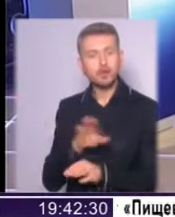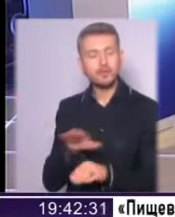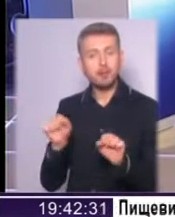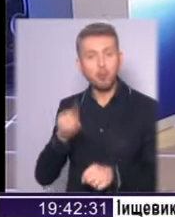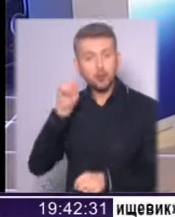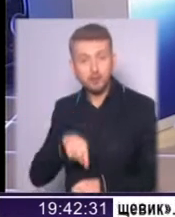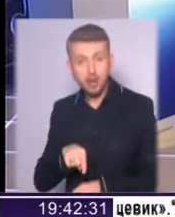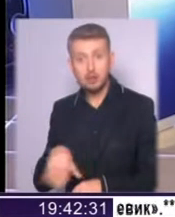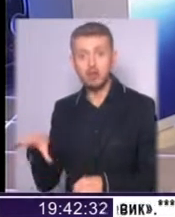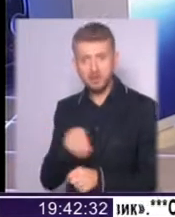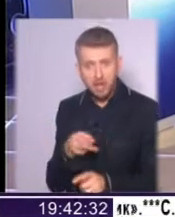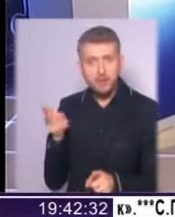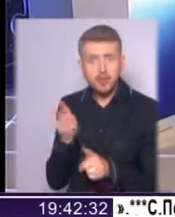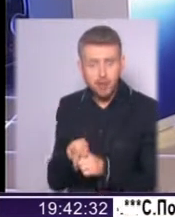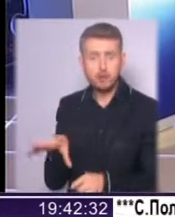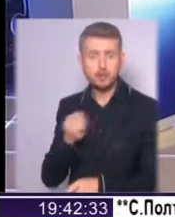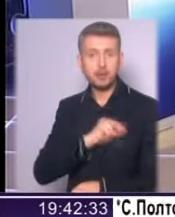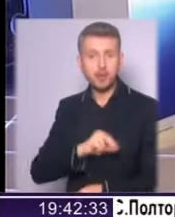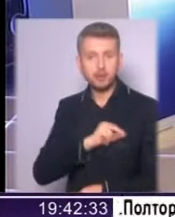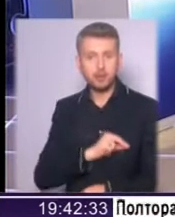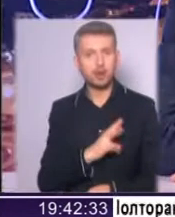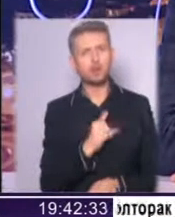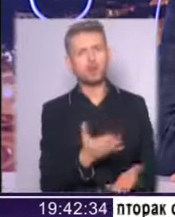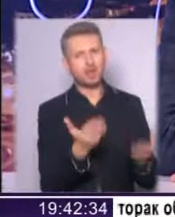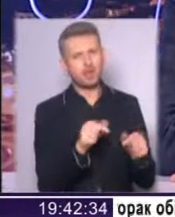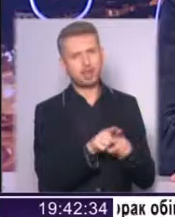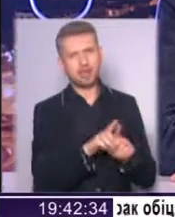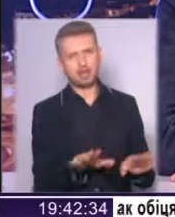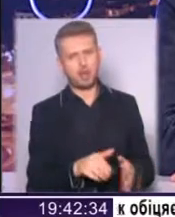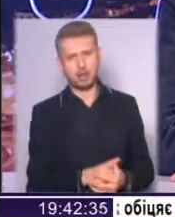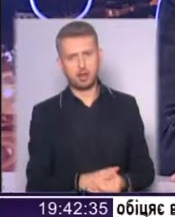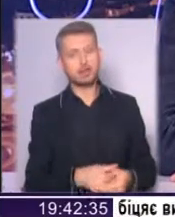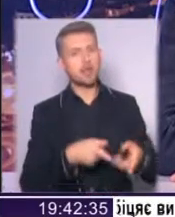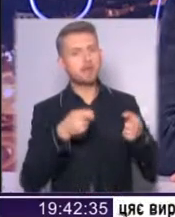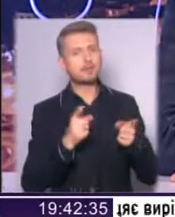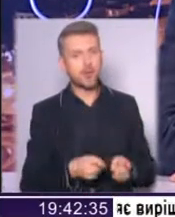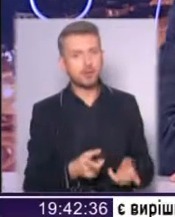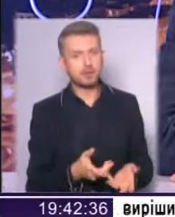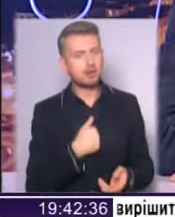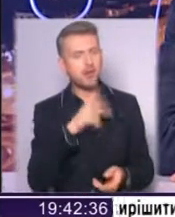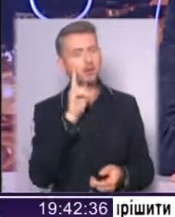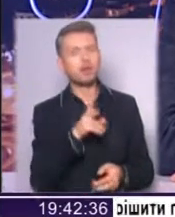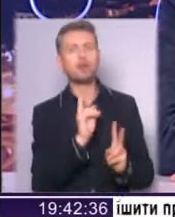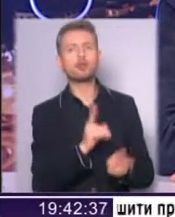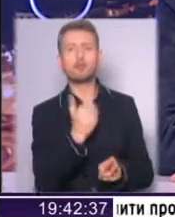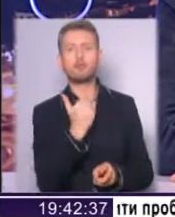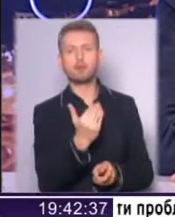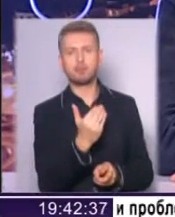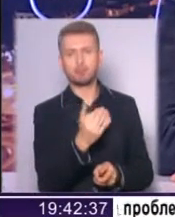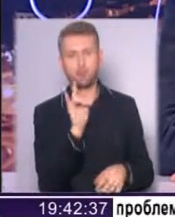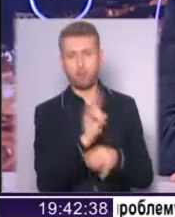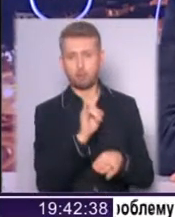понад 200 заводів, які ВПК є, так, не завантажені в три зміни роботою, робочі от місця. Я цікавилась військових експертів, вони кажуть,